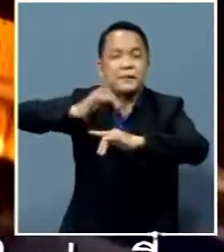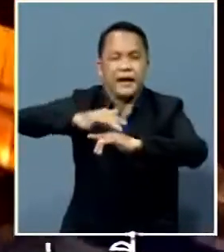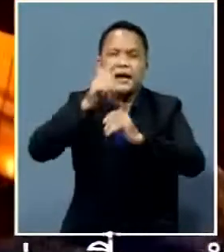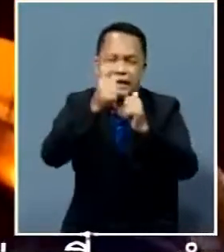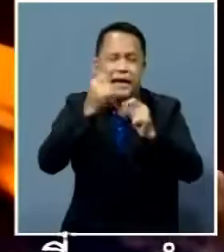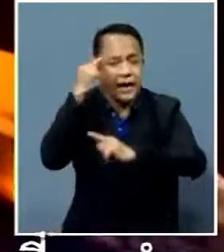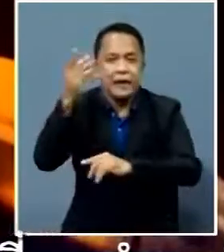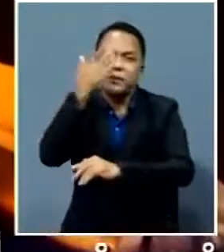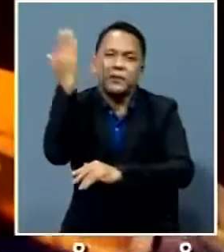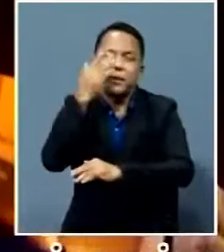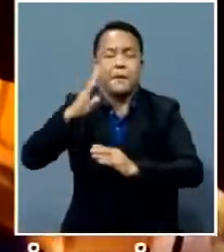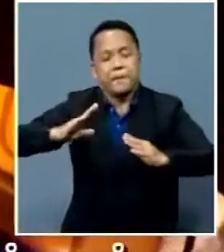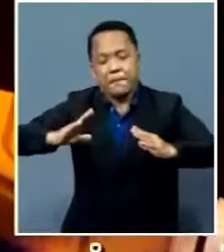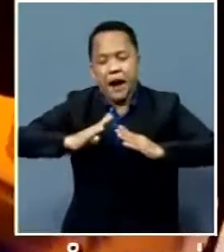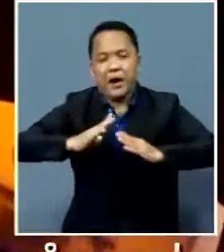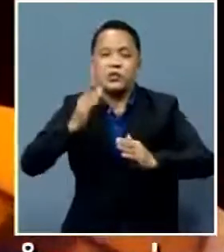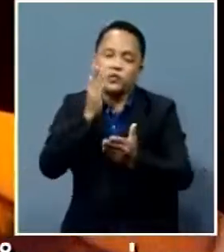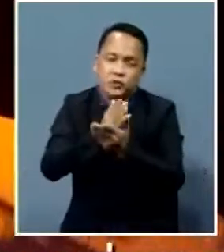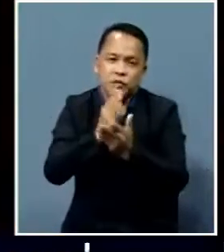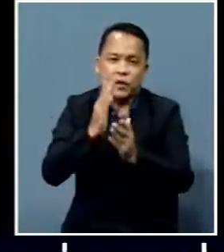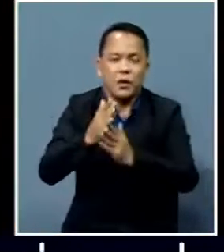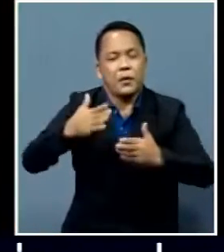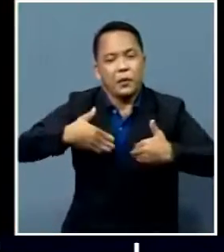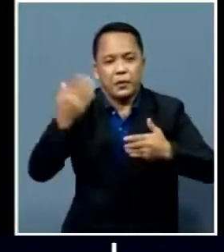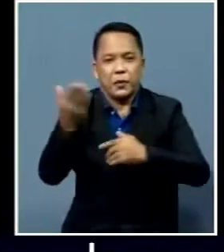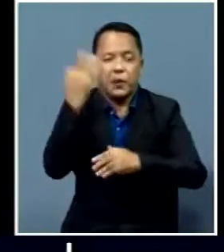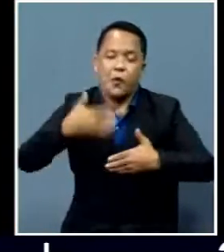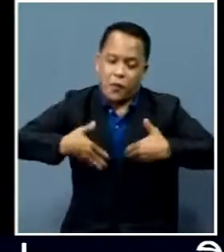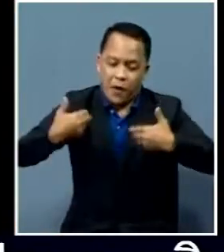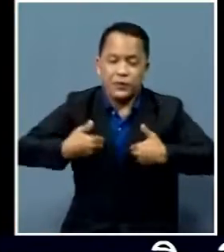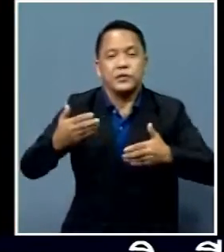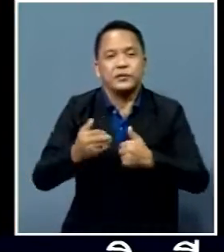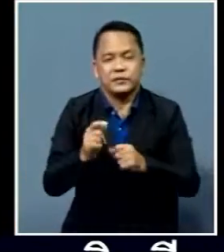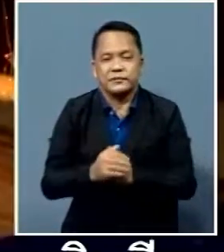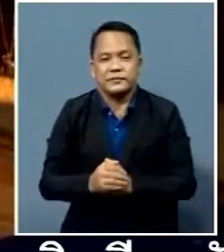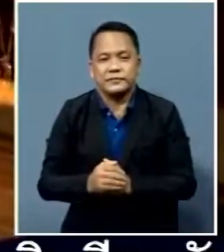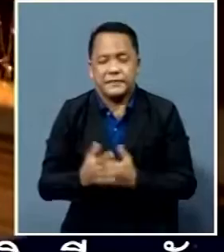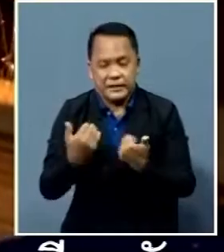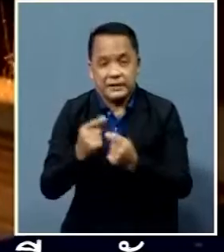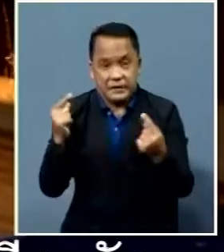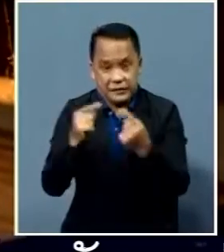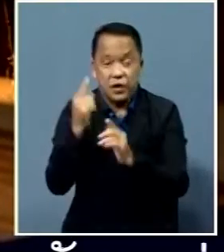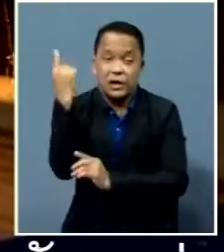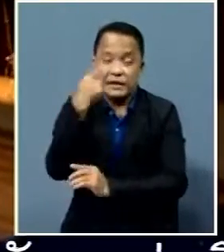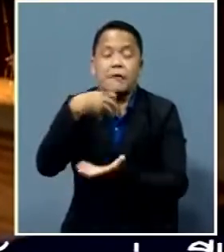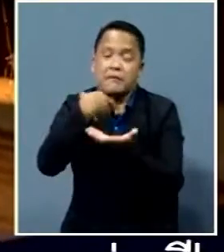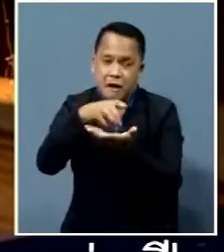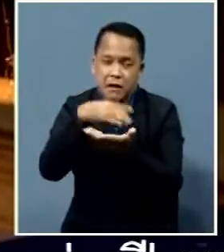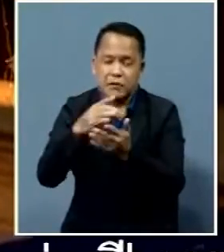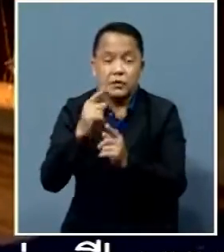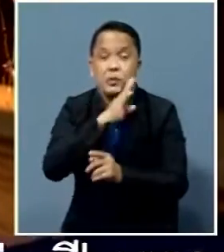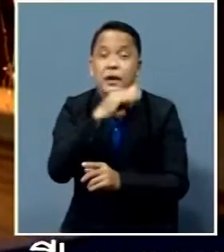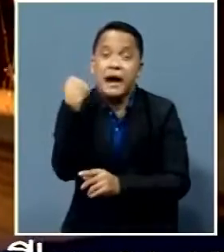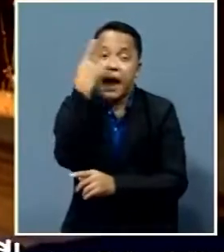ธรรมชาติช่วยสร้างบรรยากาศการพักผ่อนในช่วงวันหยุดที่อบอวนไปด้วยความสุขสนุกสนานด้านักท่องเที่ยวคนหนึ่งกล่าว